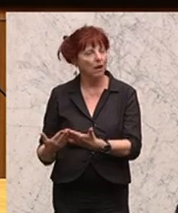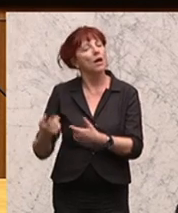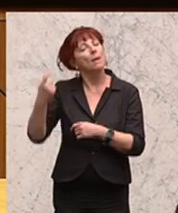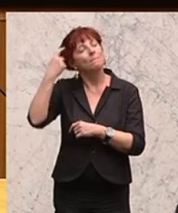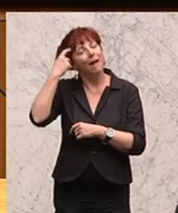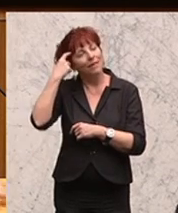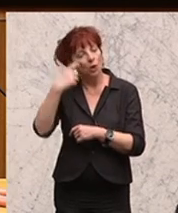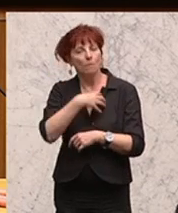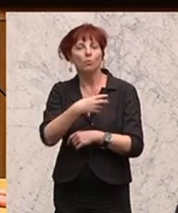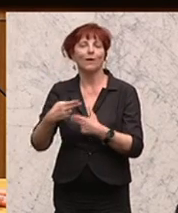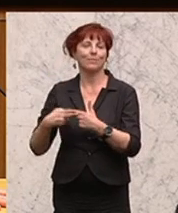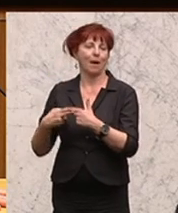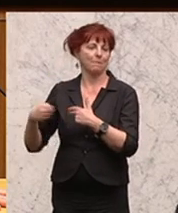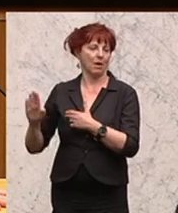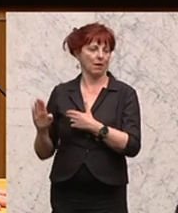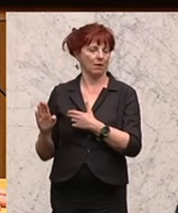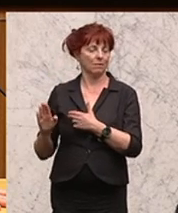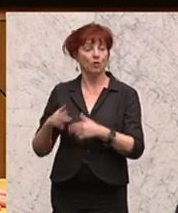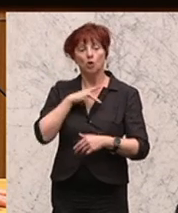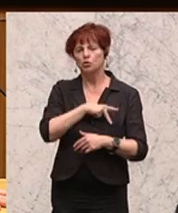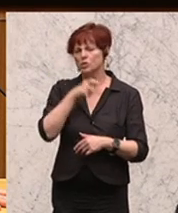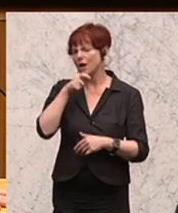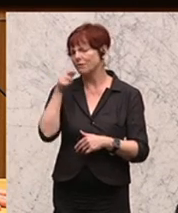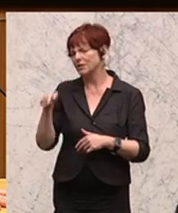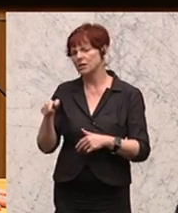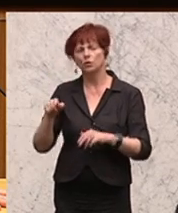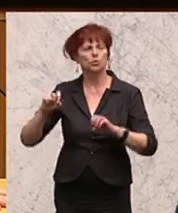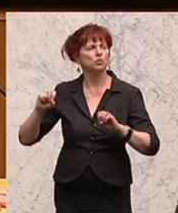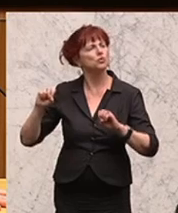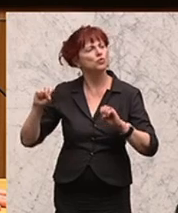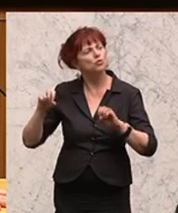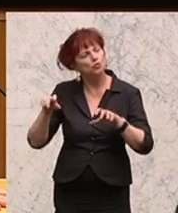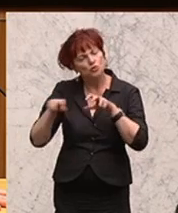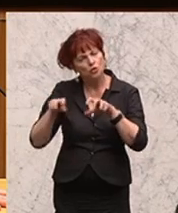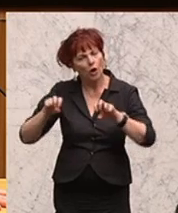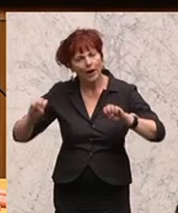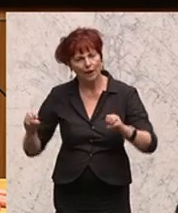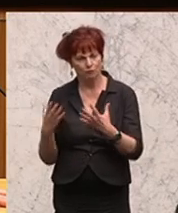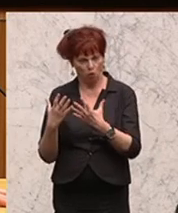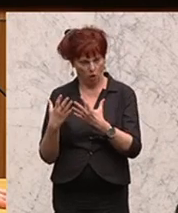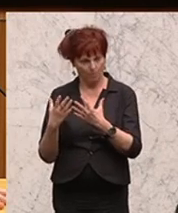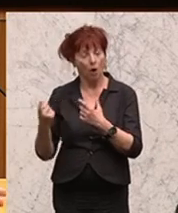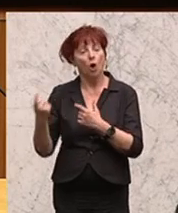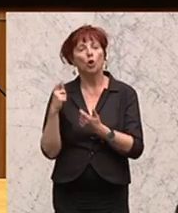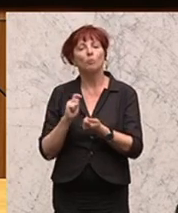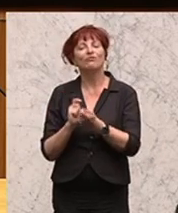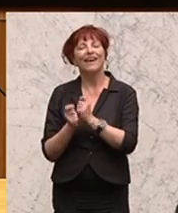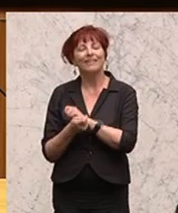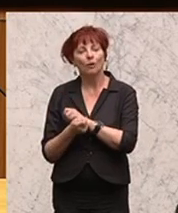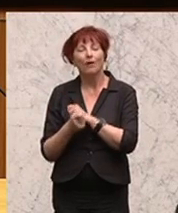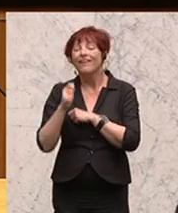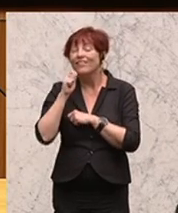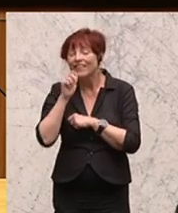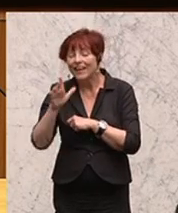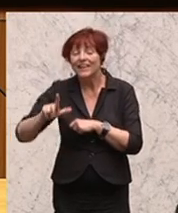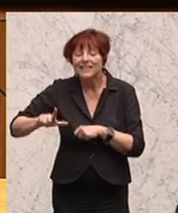Ausführungen, und Bürgernähe. In der Sozialversicherung bringt die Steuerreform Veränderungen, die den Alltag, und das ist, glaube ich, ganz wesentlich, den Alltag